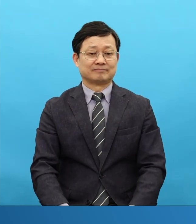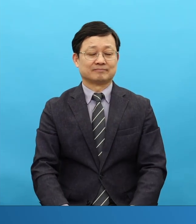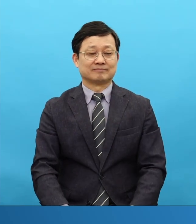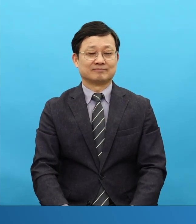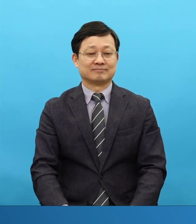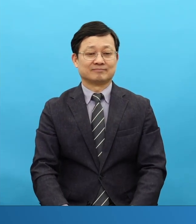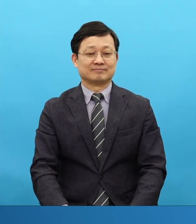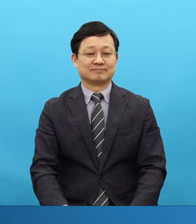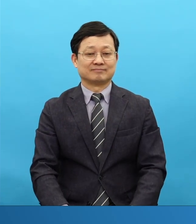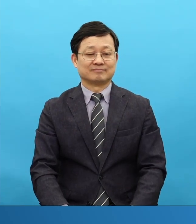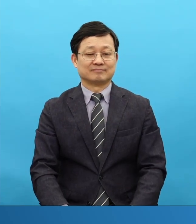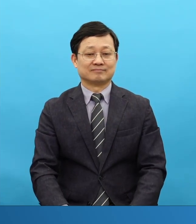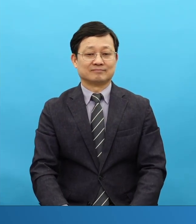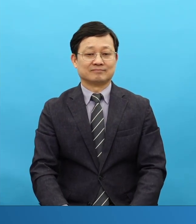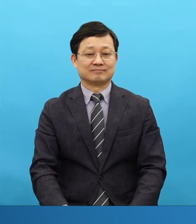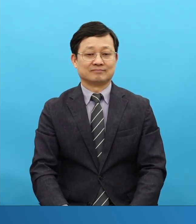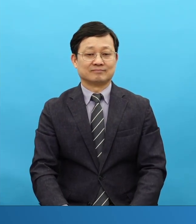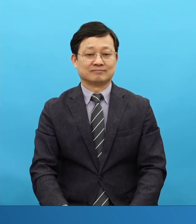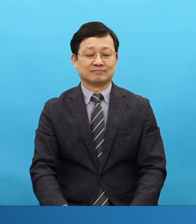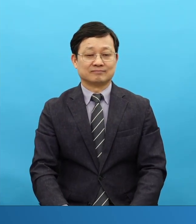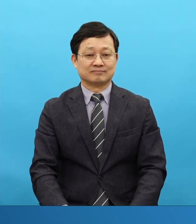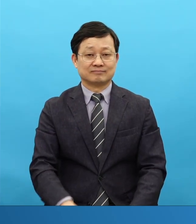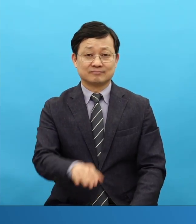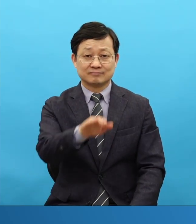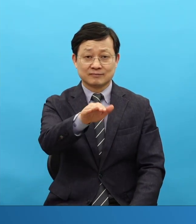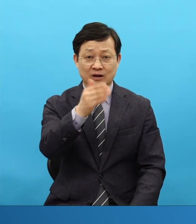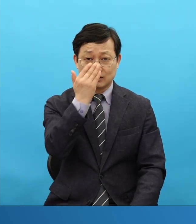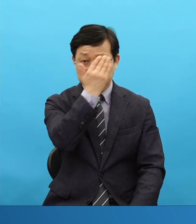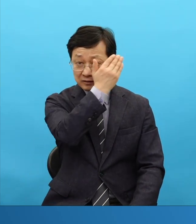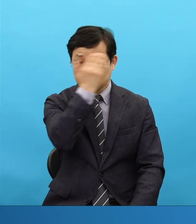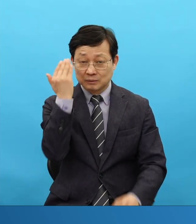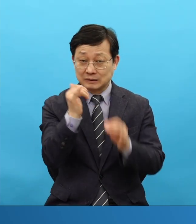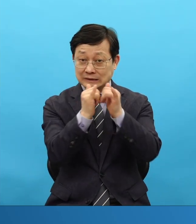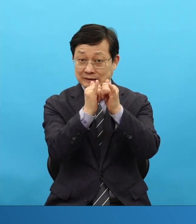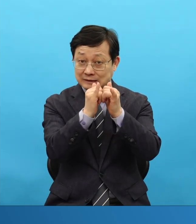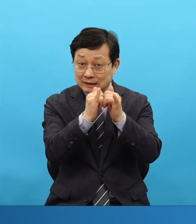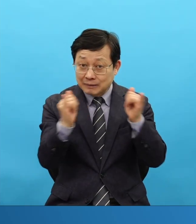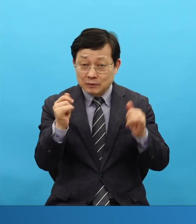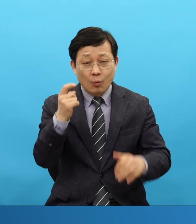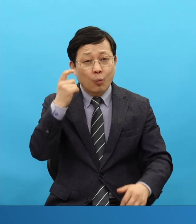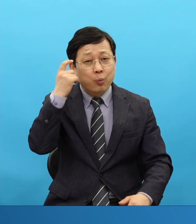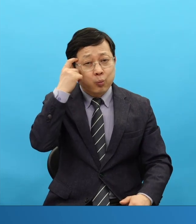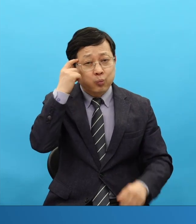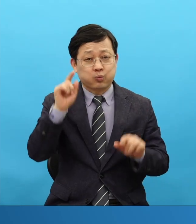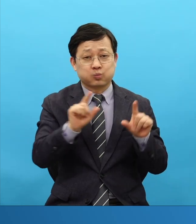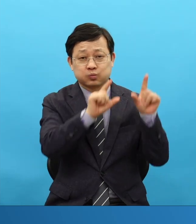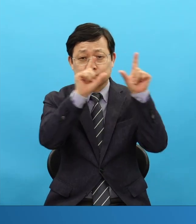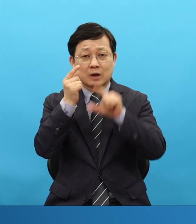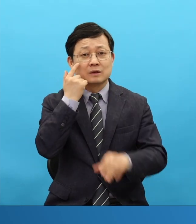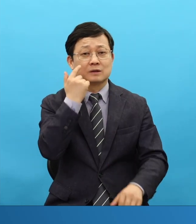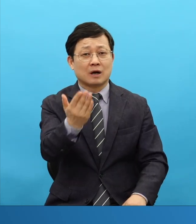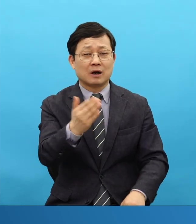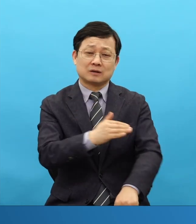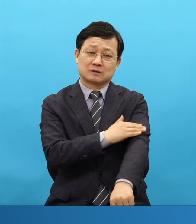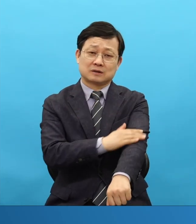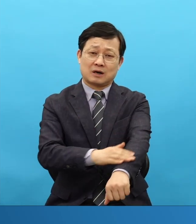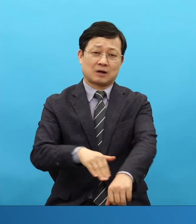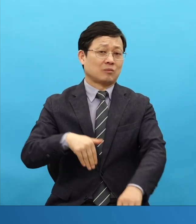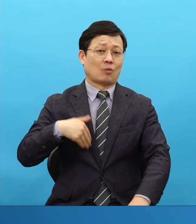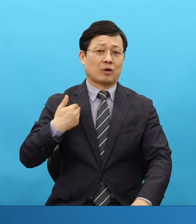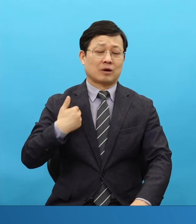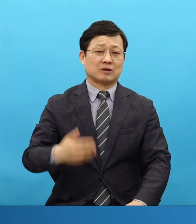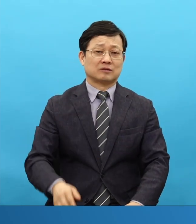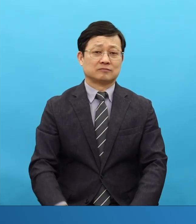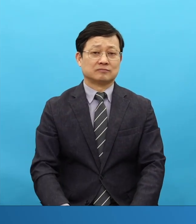우리 뭐 젊은 사람들도 뭐 왜 사는지 몰라. 막 이 정도로 어렵습니다. It's so difficult. Young people don't even know why they live. 내가 사는 이유가